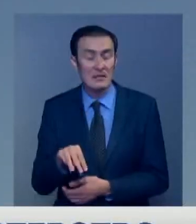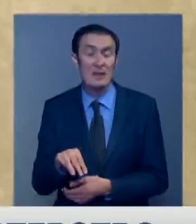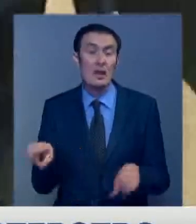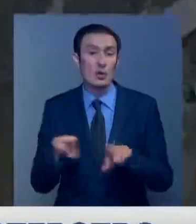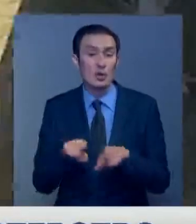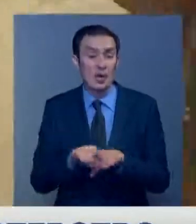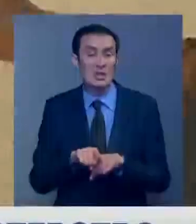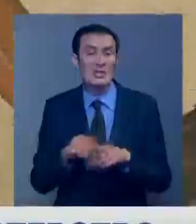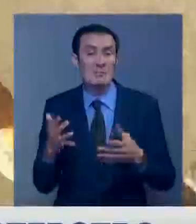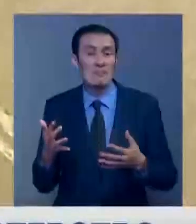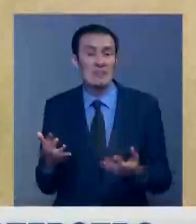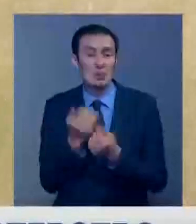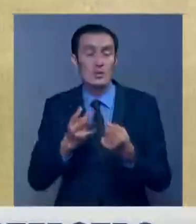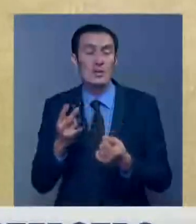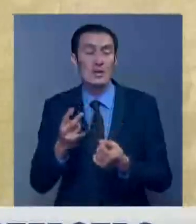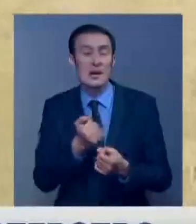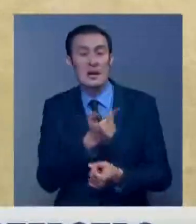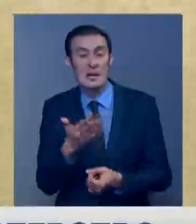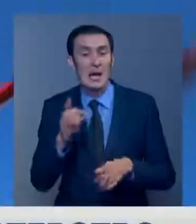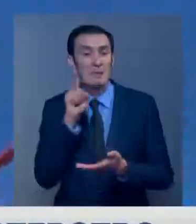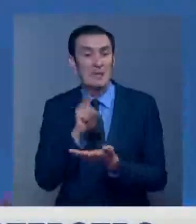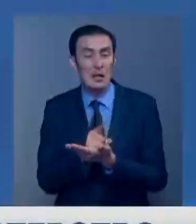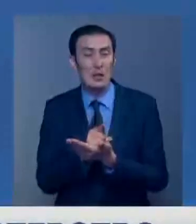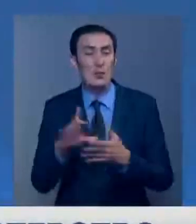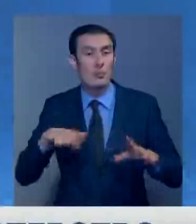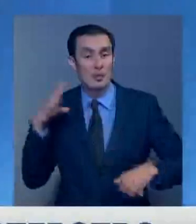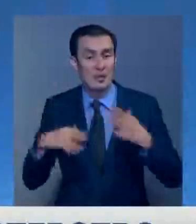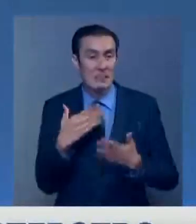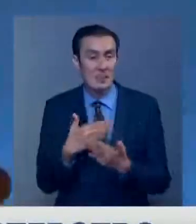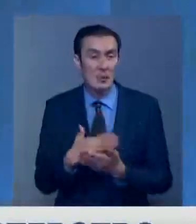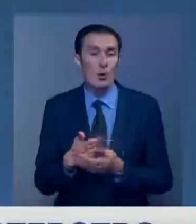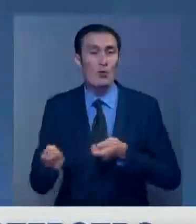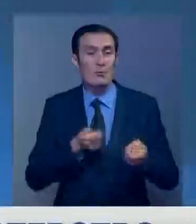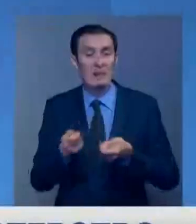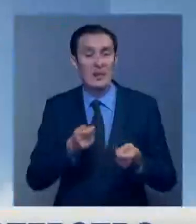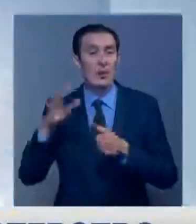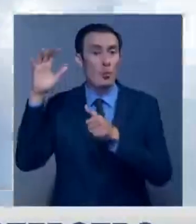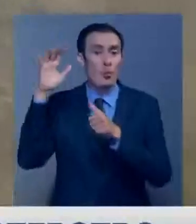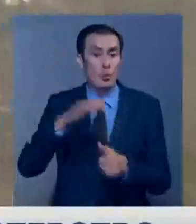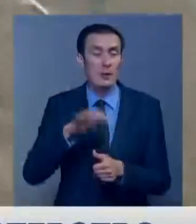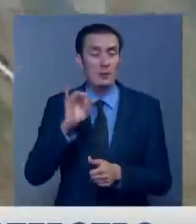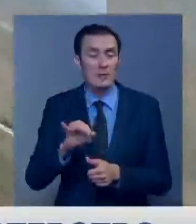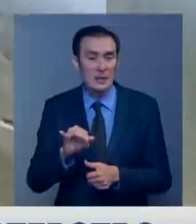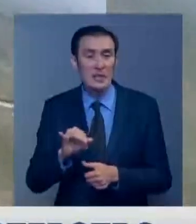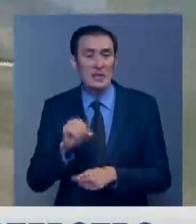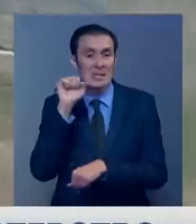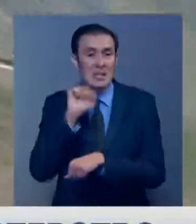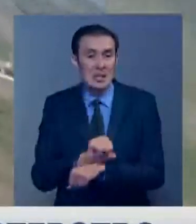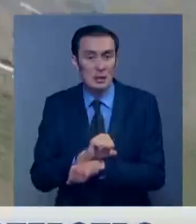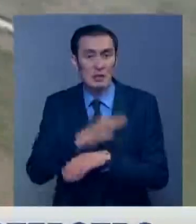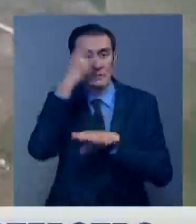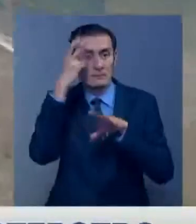Кроме того, спасателям требовалось выполнить ряд обязательных упражнений. К примеру, элементы управления куполом и прыжки с задержкой его